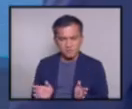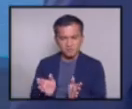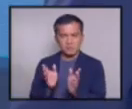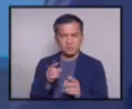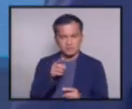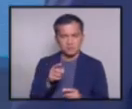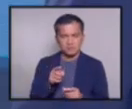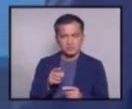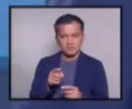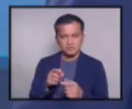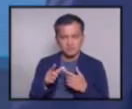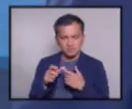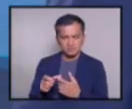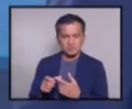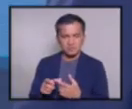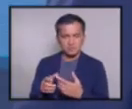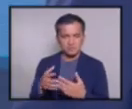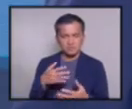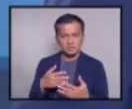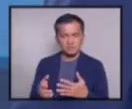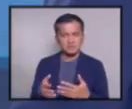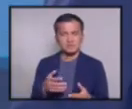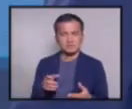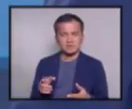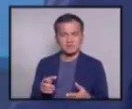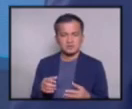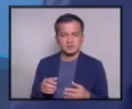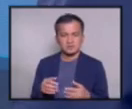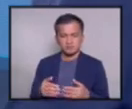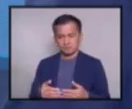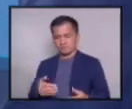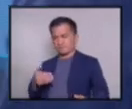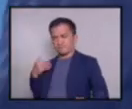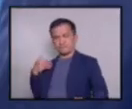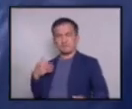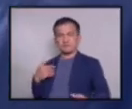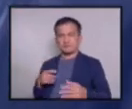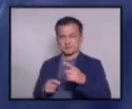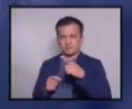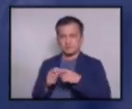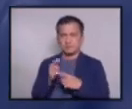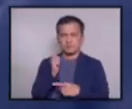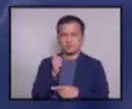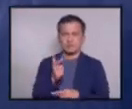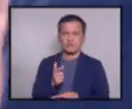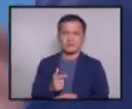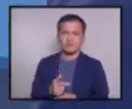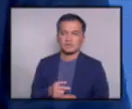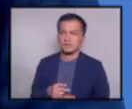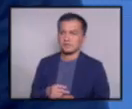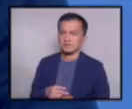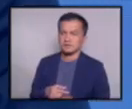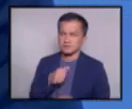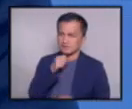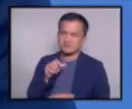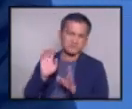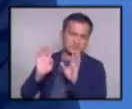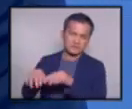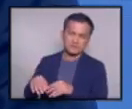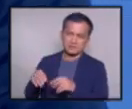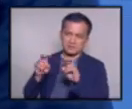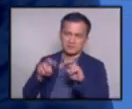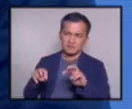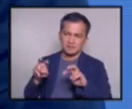inyo para tumakbo gayong medyo labas na labas kayo sa top 20? Hindi ko na ho pinapansin yung